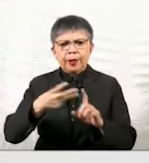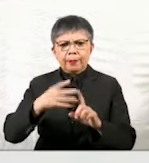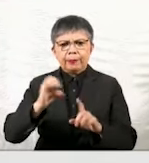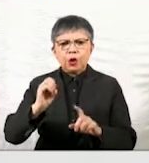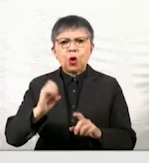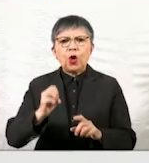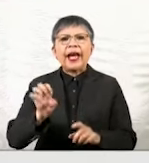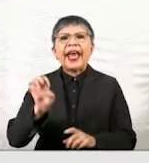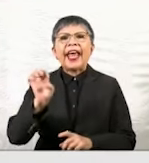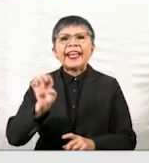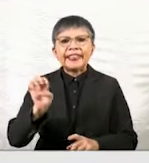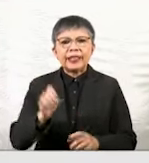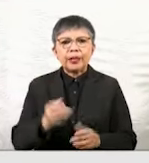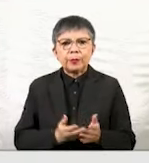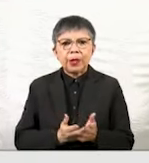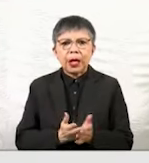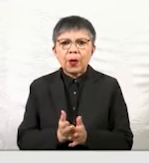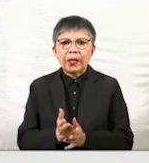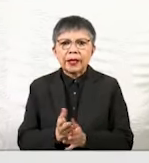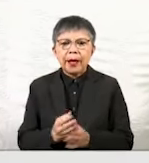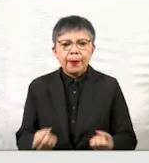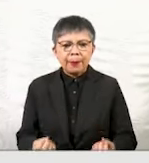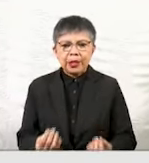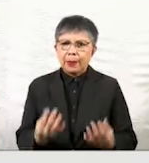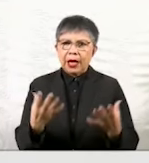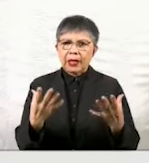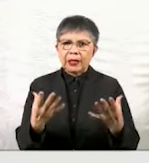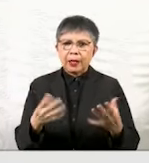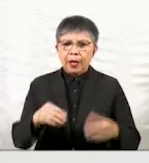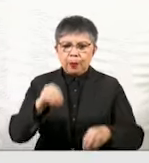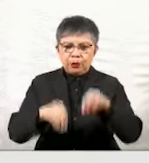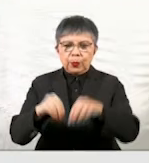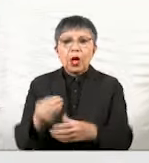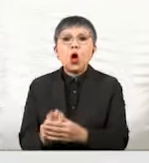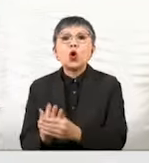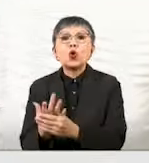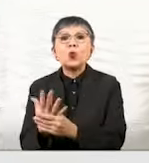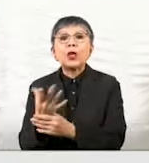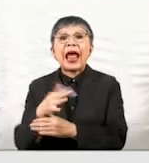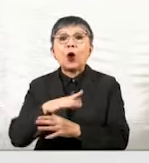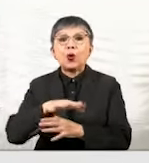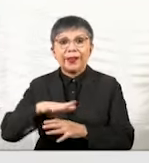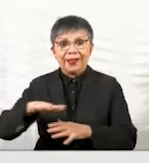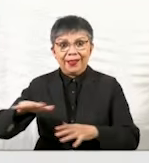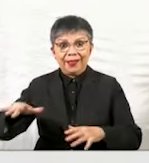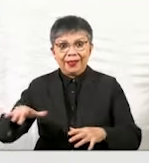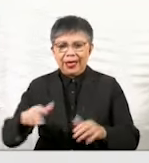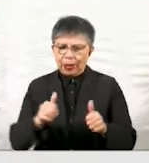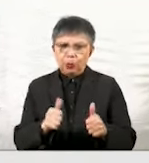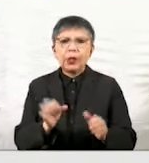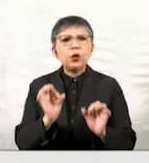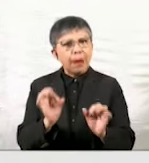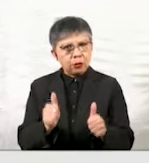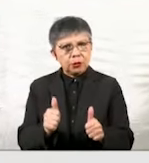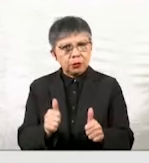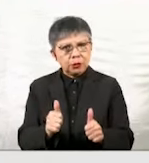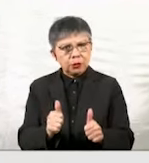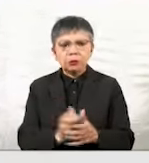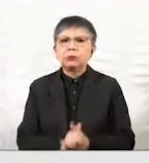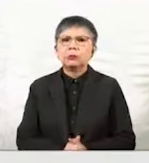bioenergi melalui e pengembangan e rumput laut Saya rasa itu dari kami mungkin